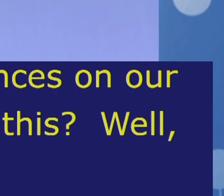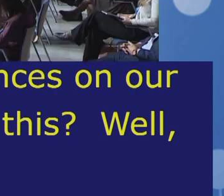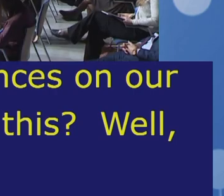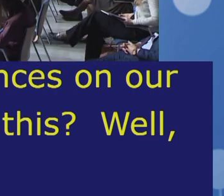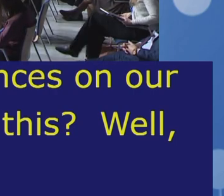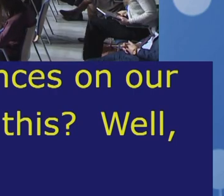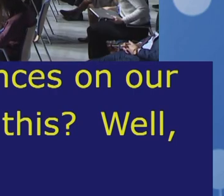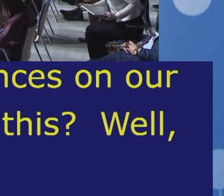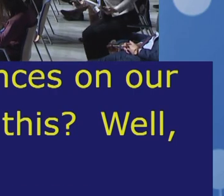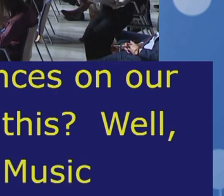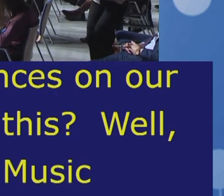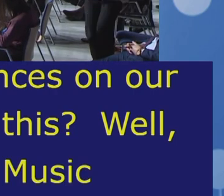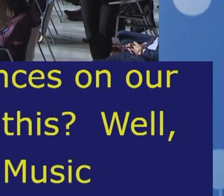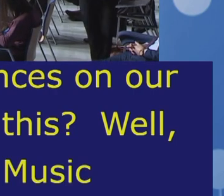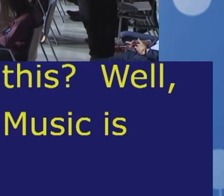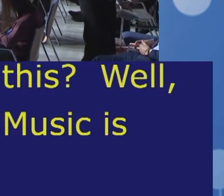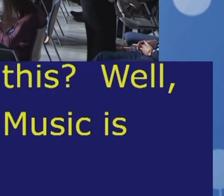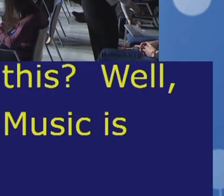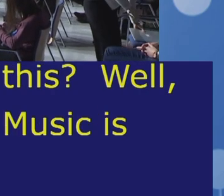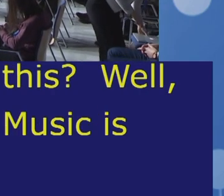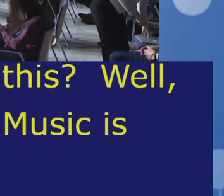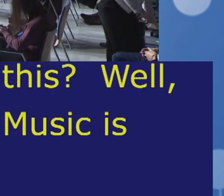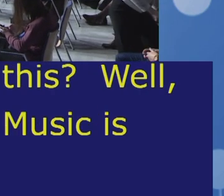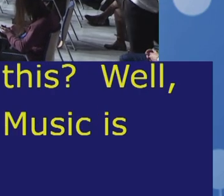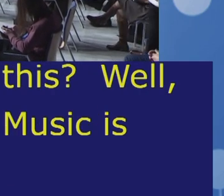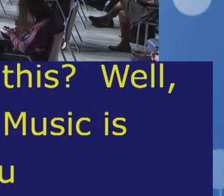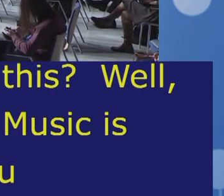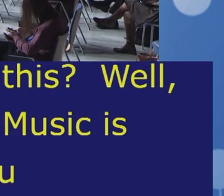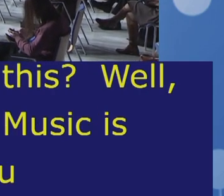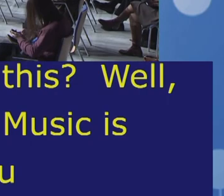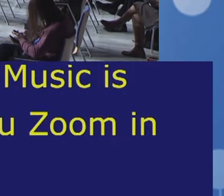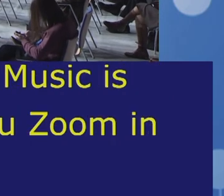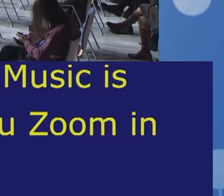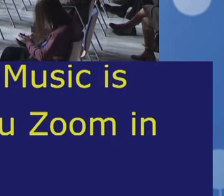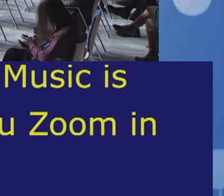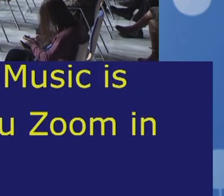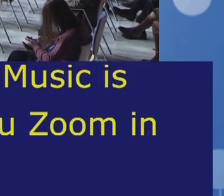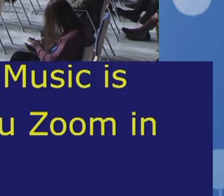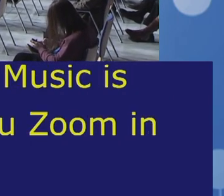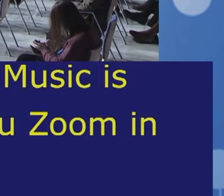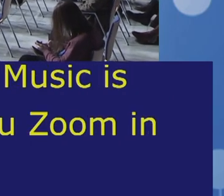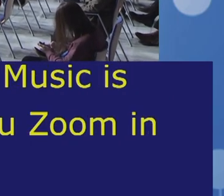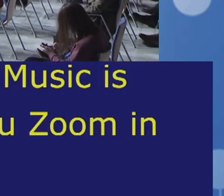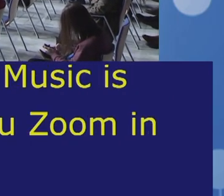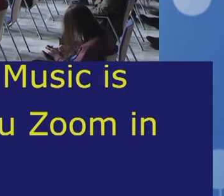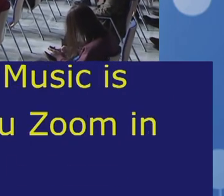мы чувствуем себя сегодня. Почему? Из-за частот. Не будем забывать о том, что музыка — это в основном частоты.